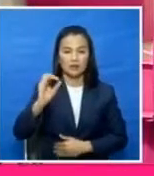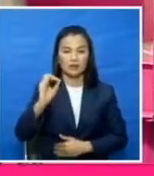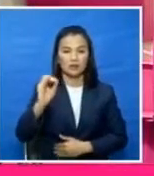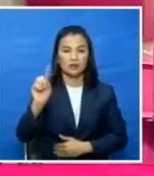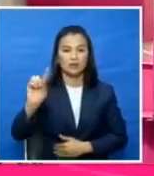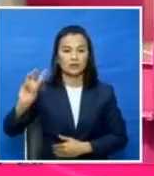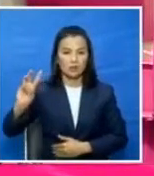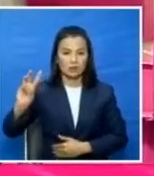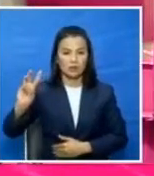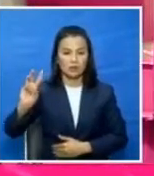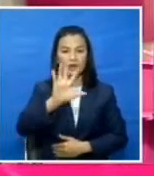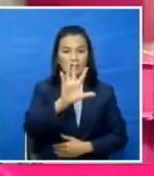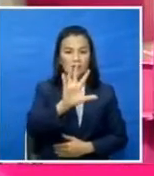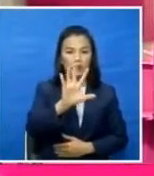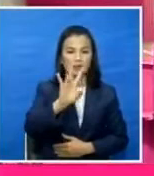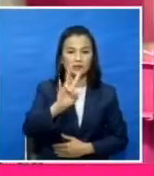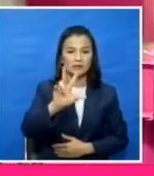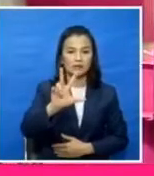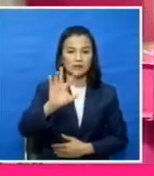5739016